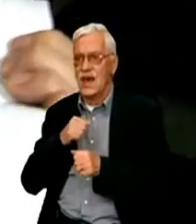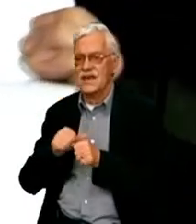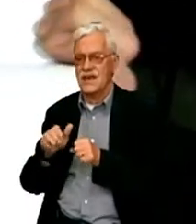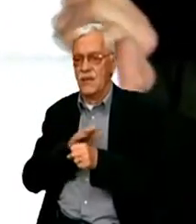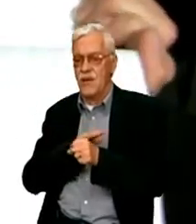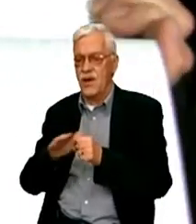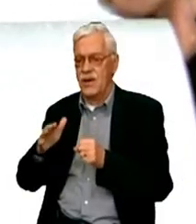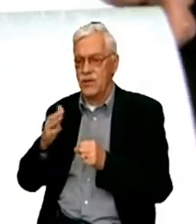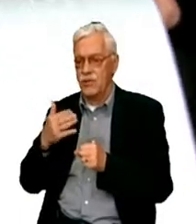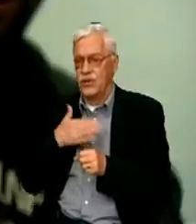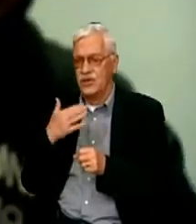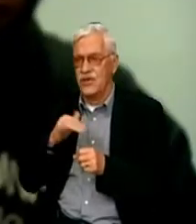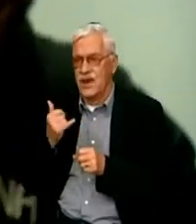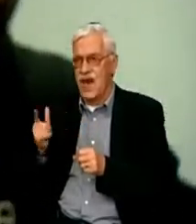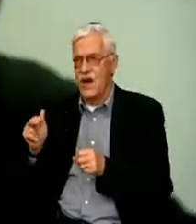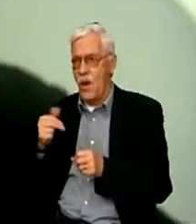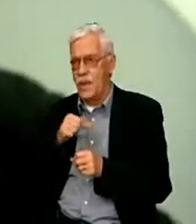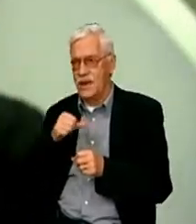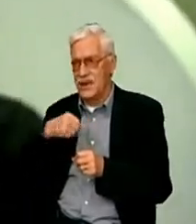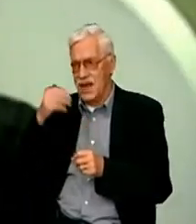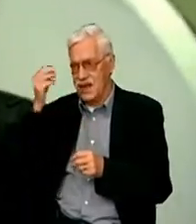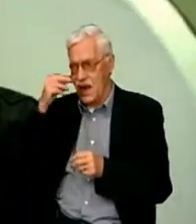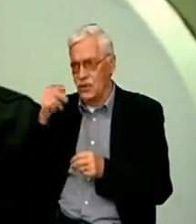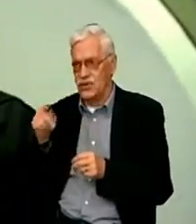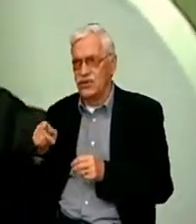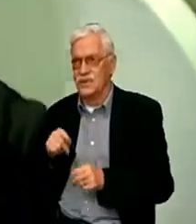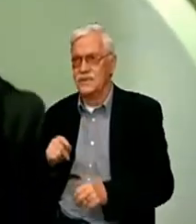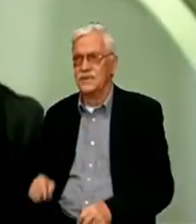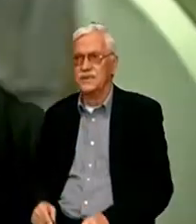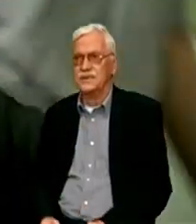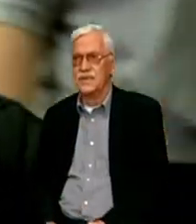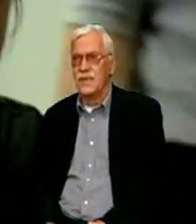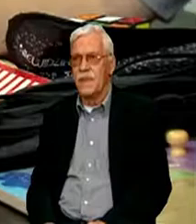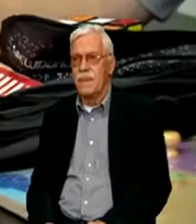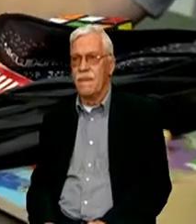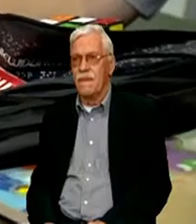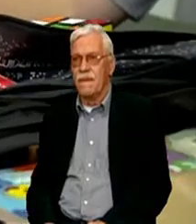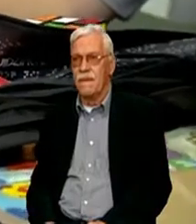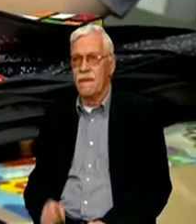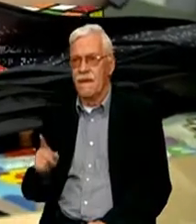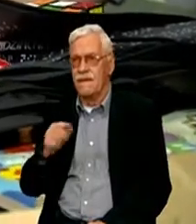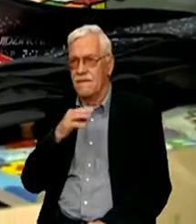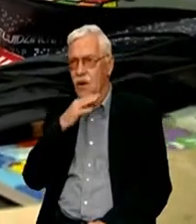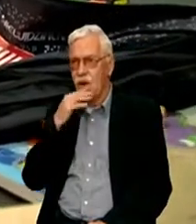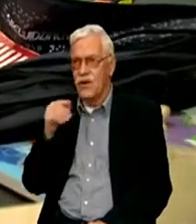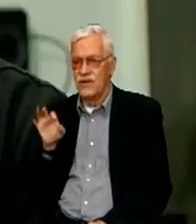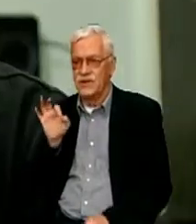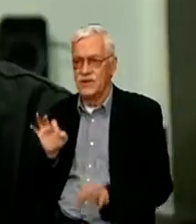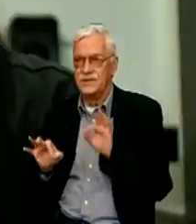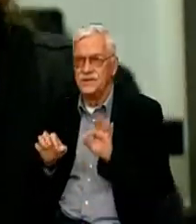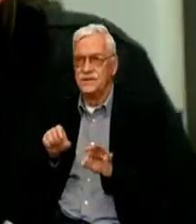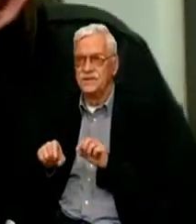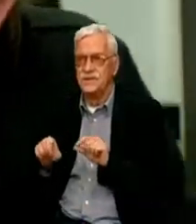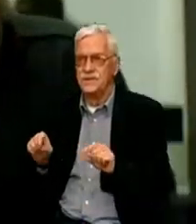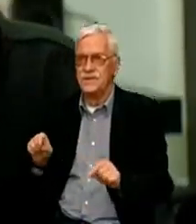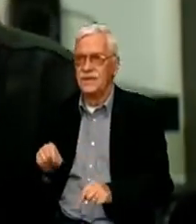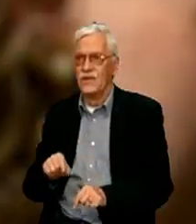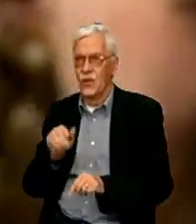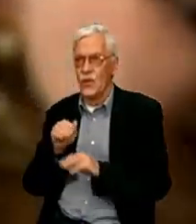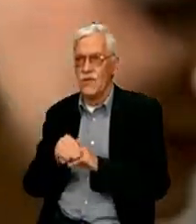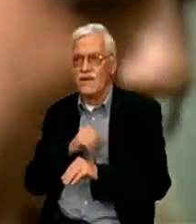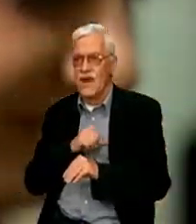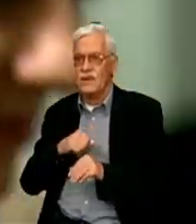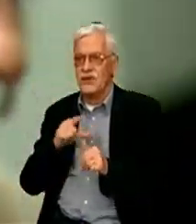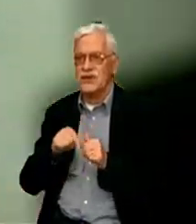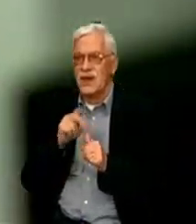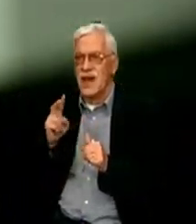on nauczył się tego wszystkiego. Kto który kolor bierze? Raz, dwa, trzy, pyk, pyk, pyk. Kostka jest gdzieś tam. Tylko umawiamy się tak, że